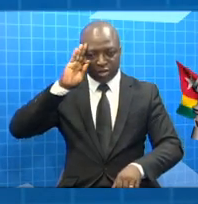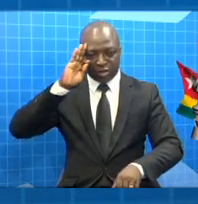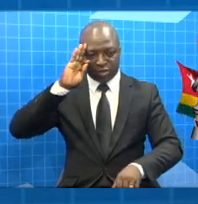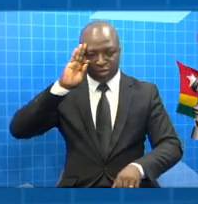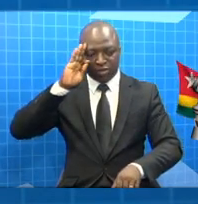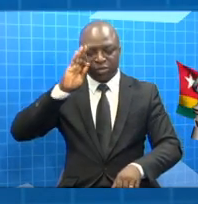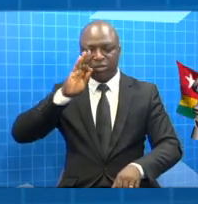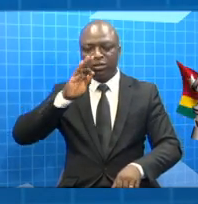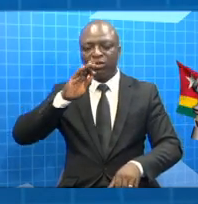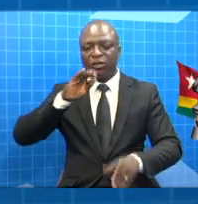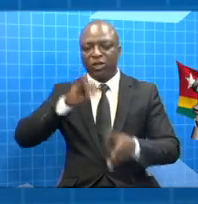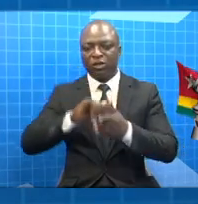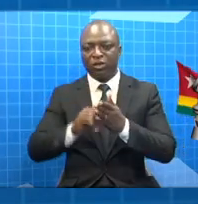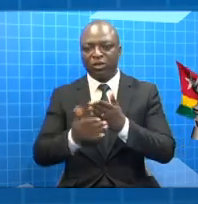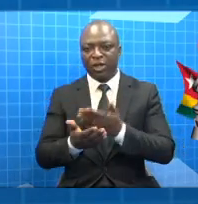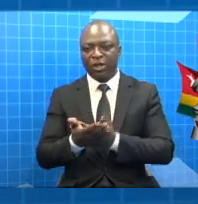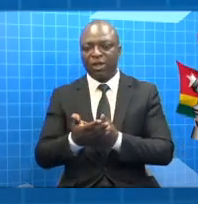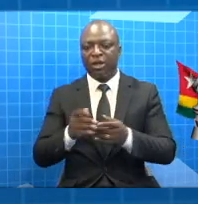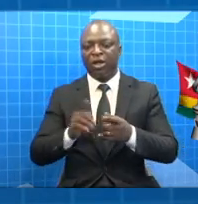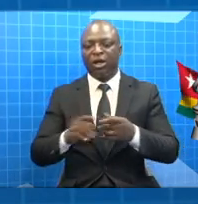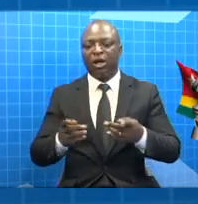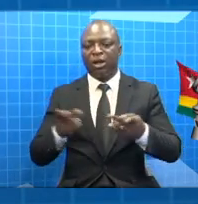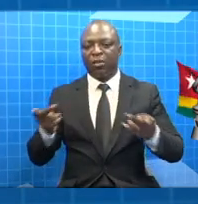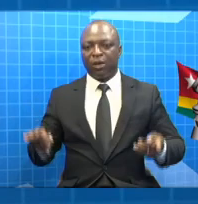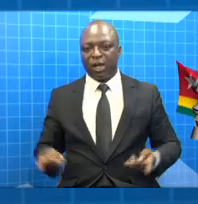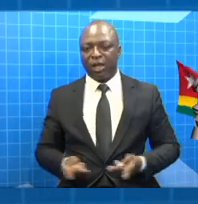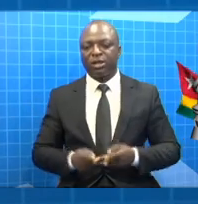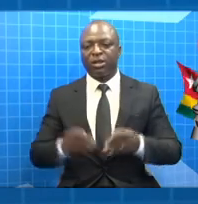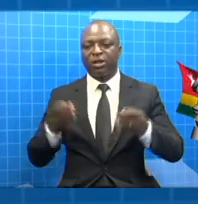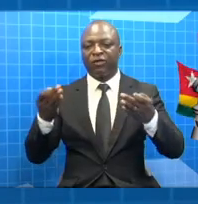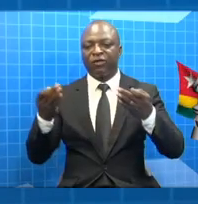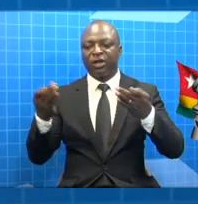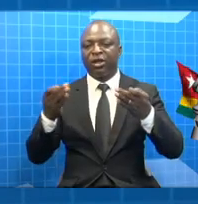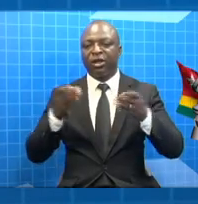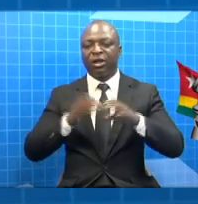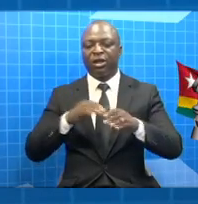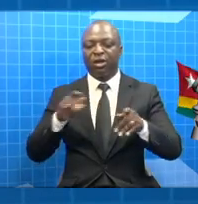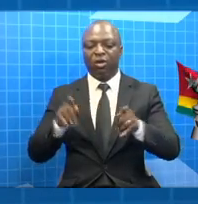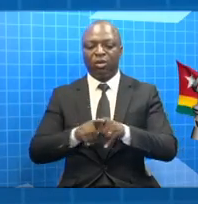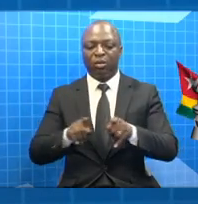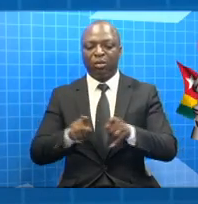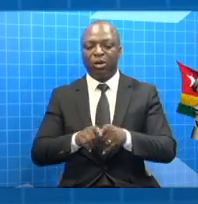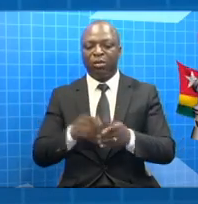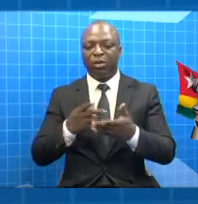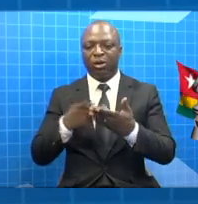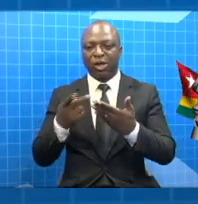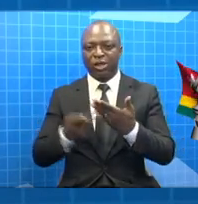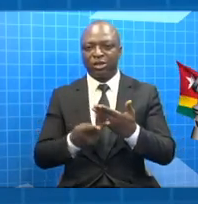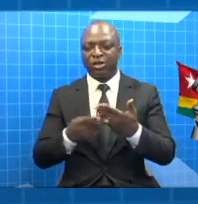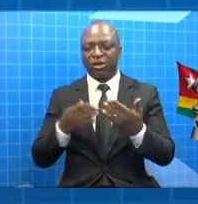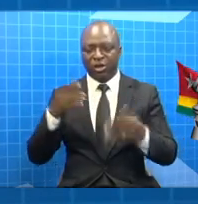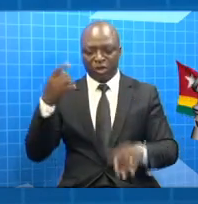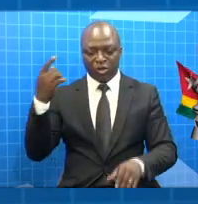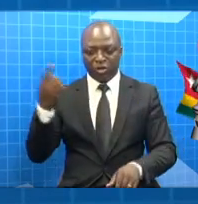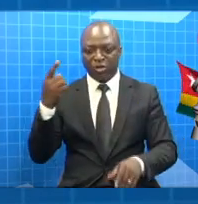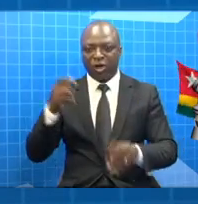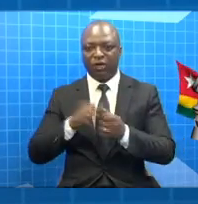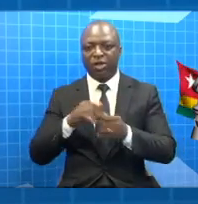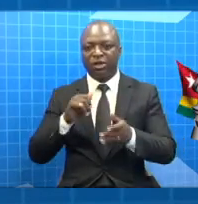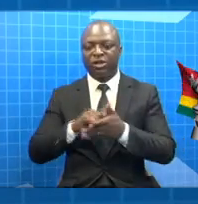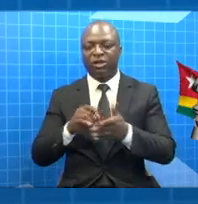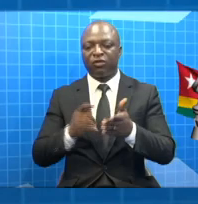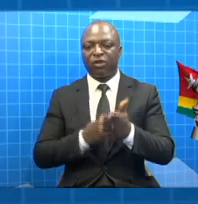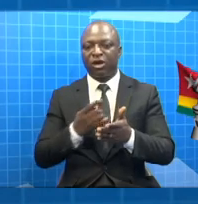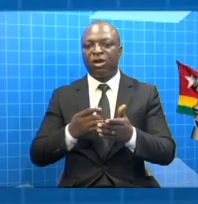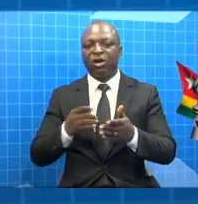Nyasimbe, ce matin à la place des fêtes. Et dans le même registre, toujours, avec cette fois-ci